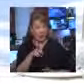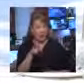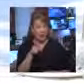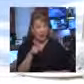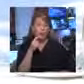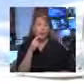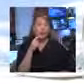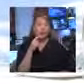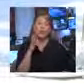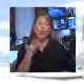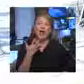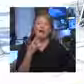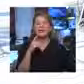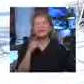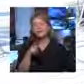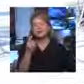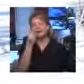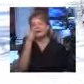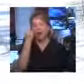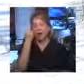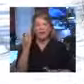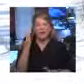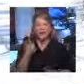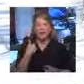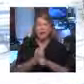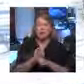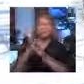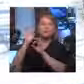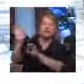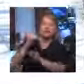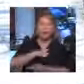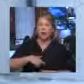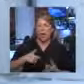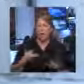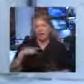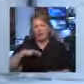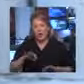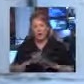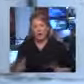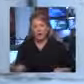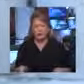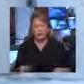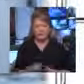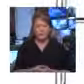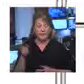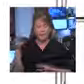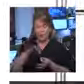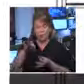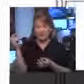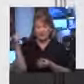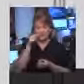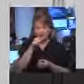האלה היה הרבה היחידי שהייתי מוציא מהעסק. אני בעצם עובד בשביל העירייה כנראה. בבדיקה שנעשתה על ידי המודד החיצוני והגיע